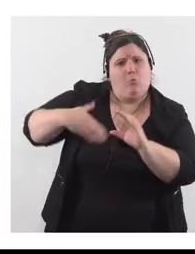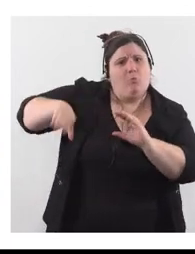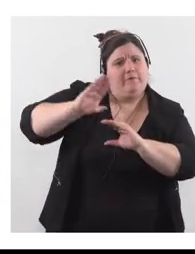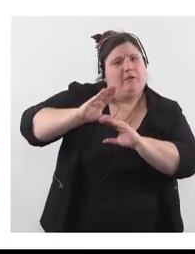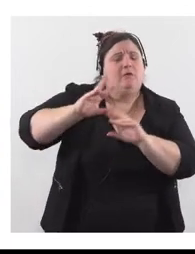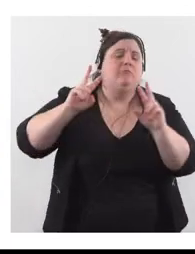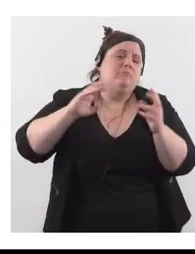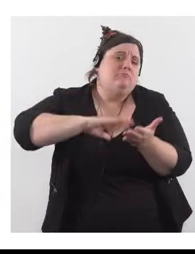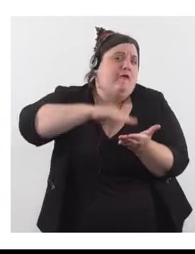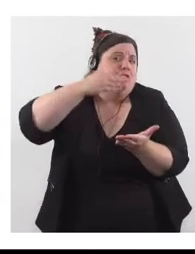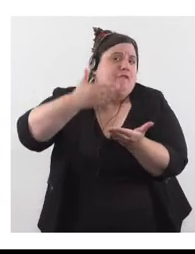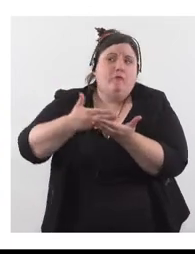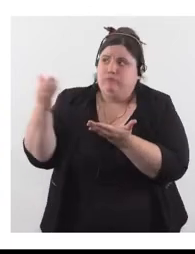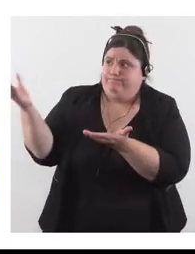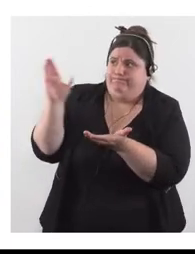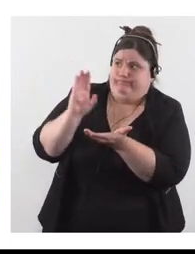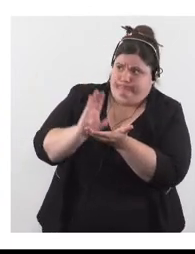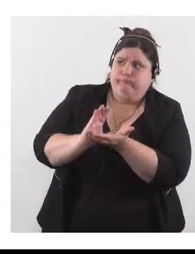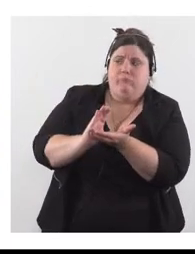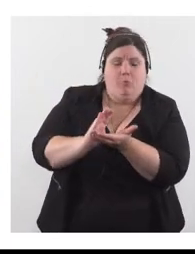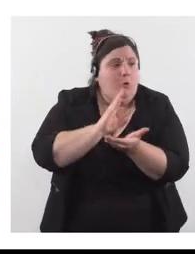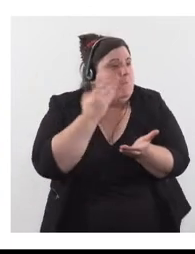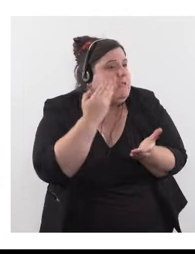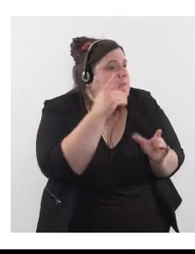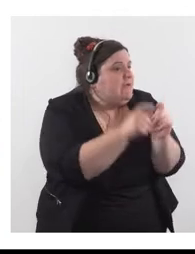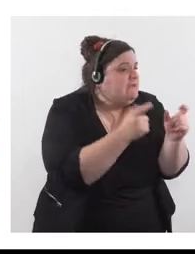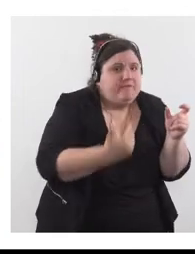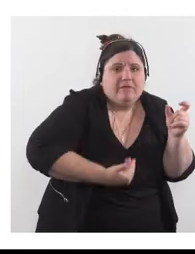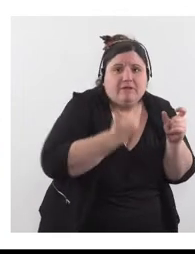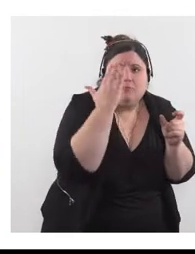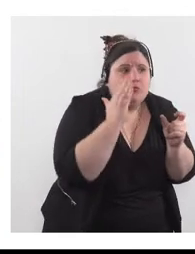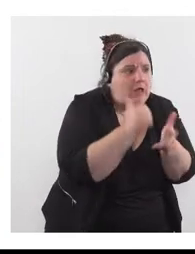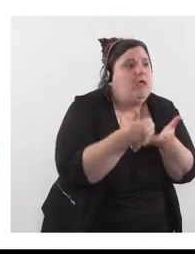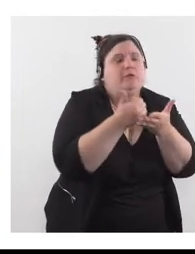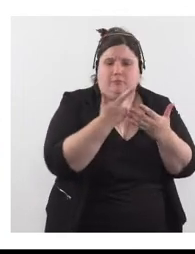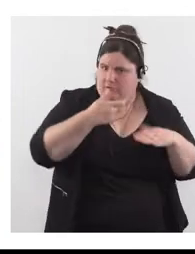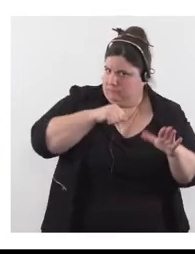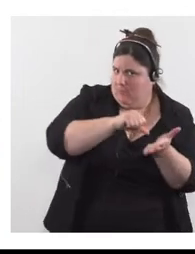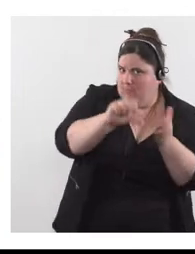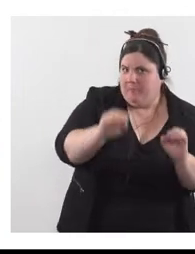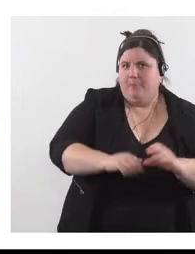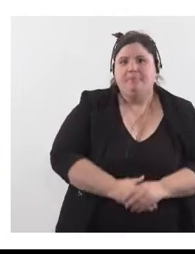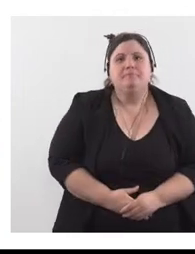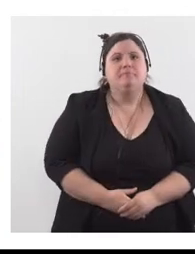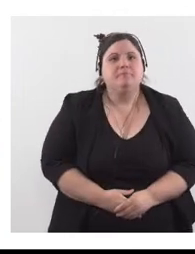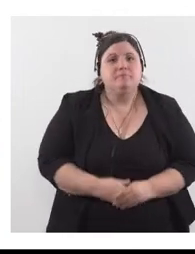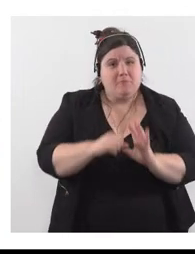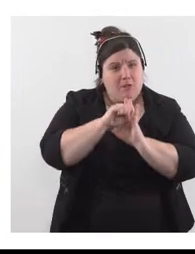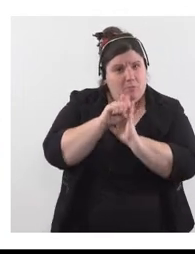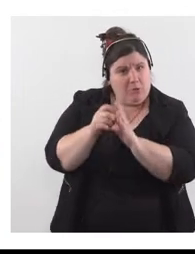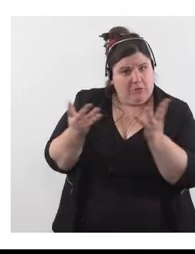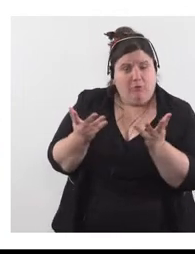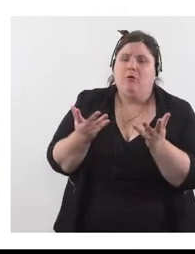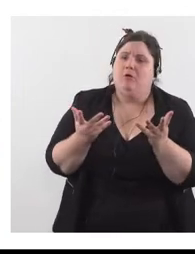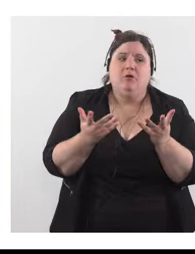aide aux victimes. C'est quelque chose que nous demandons depuis longtemps. Pour nous, la priorité aujourd'hui, c'est de rechercher des solutions extrajudiciaires,